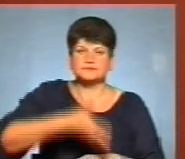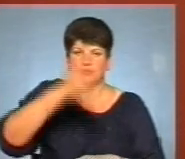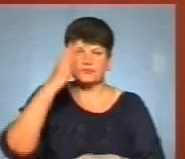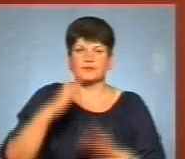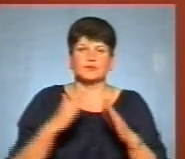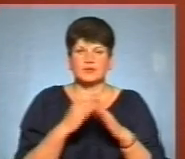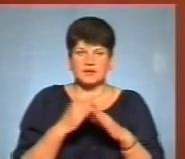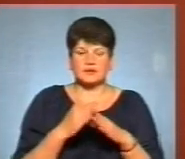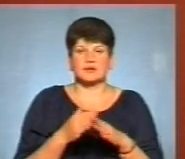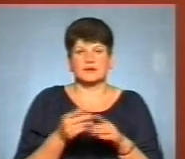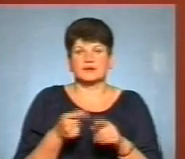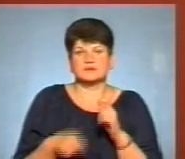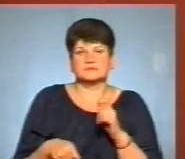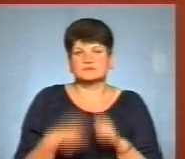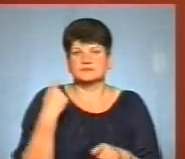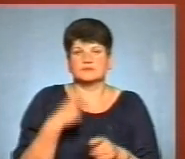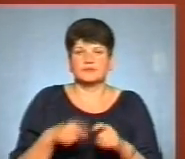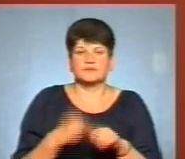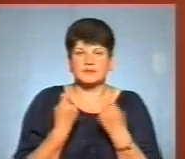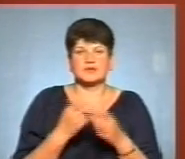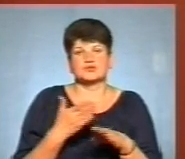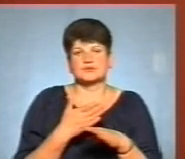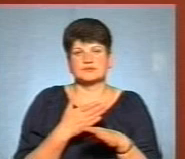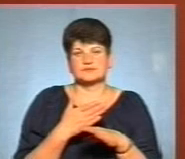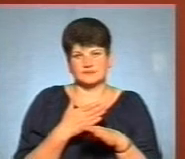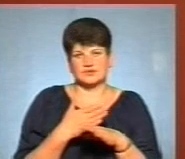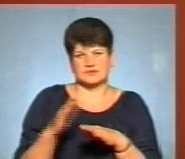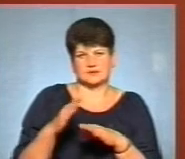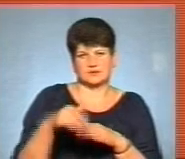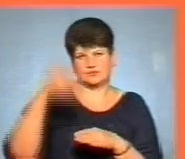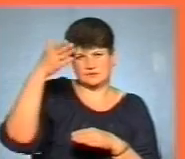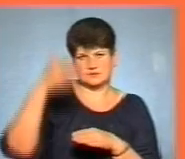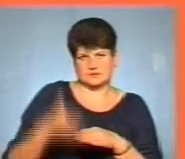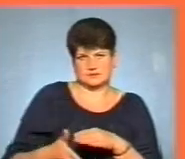стіни. Що натворила стихія, бачили наші кореспонденти. Давайте подивимося сюжет.